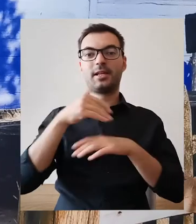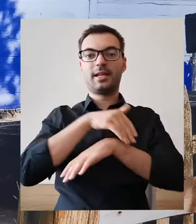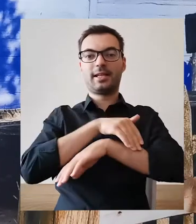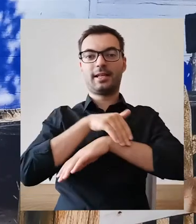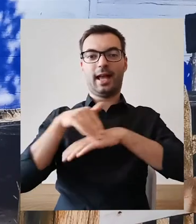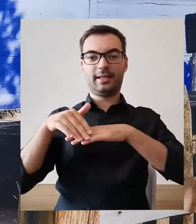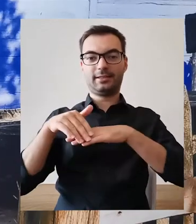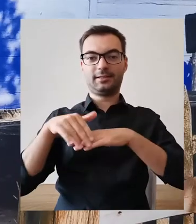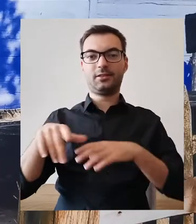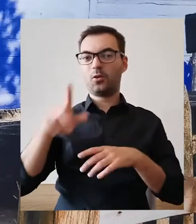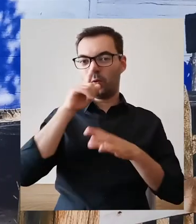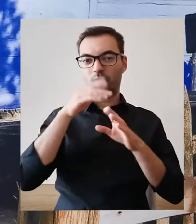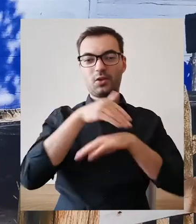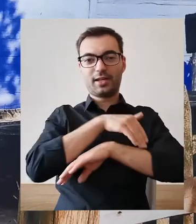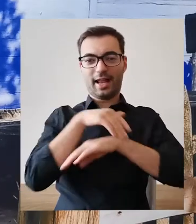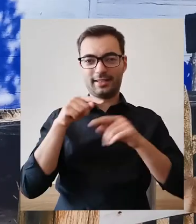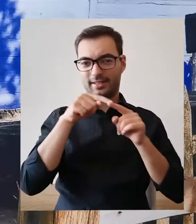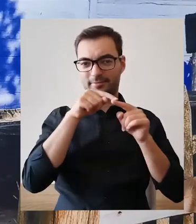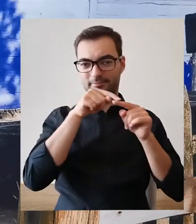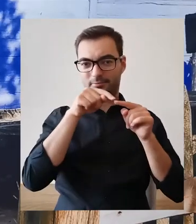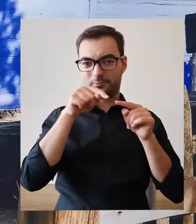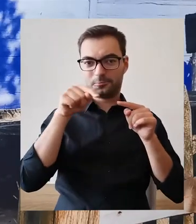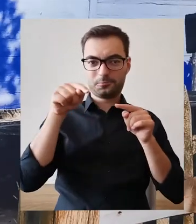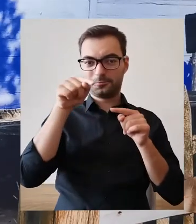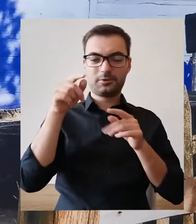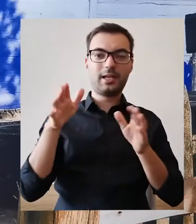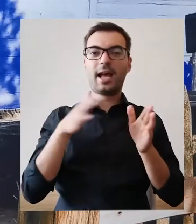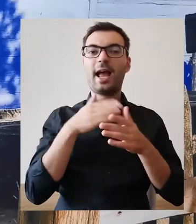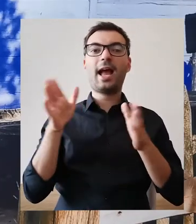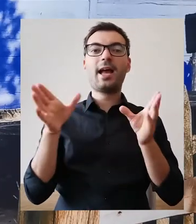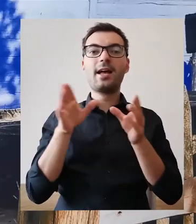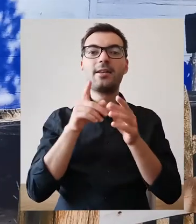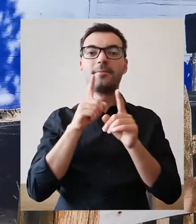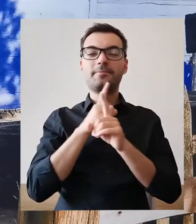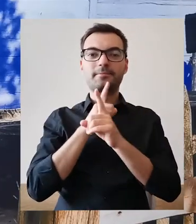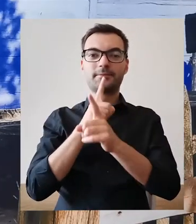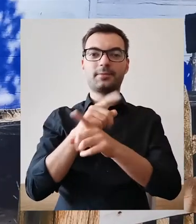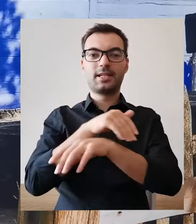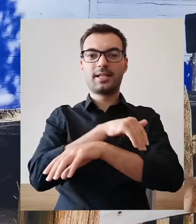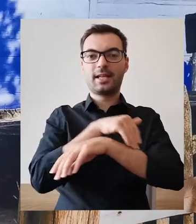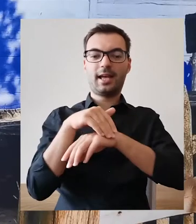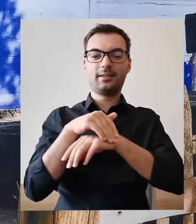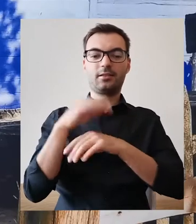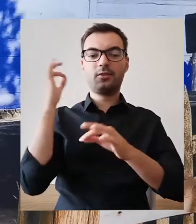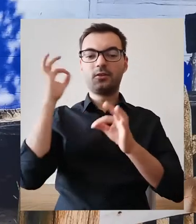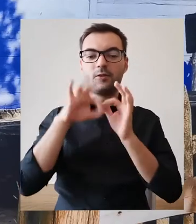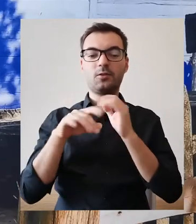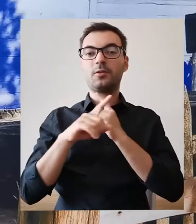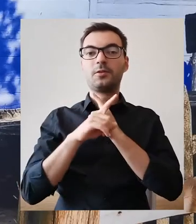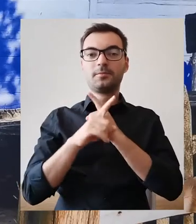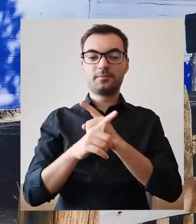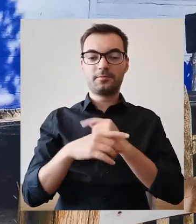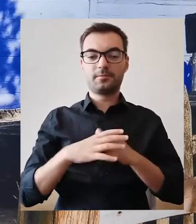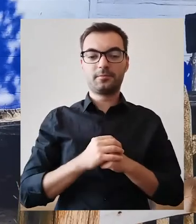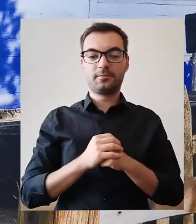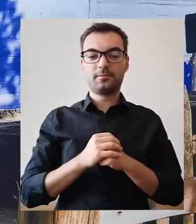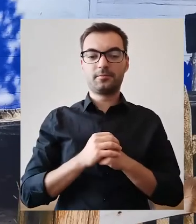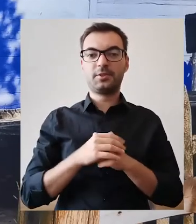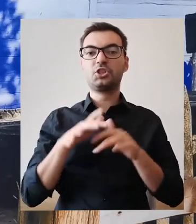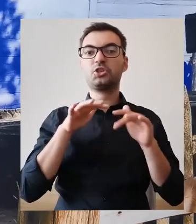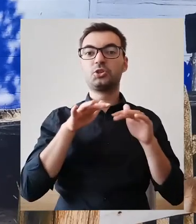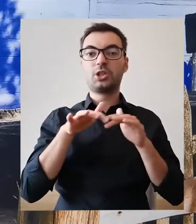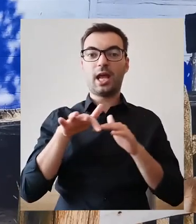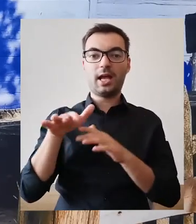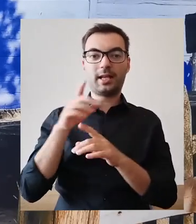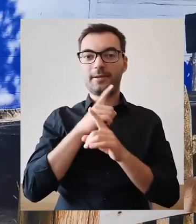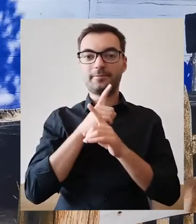pogranicze dokładnie wzdłuż granicy z biegiem granicy a jeszcze dokładniej rzecz ujmując brzegiem